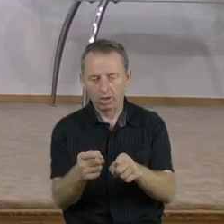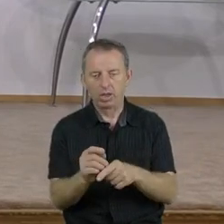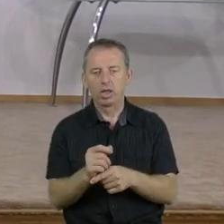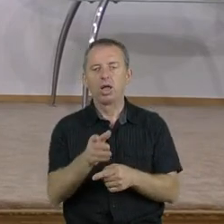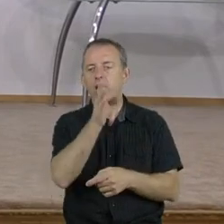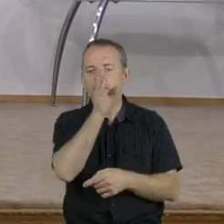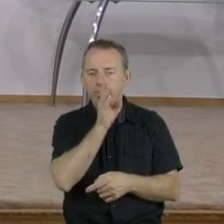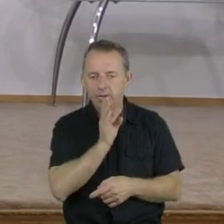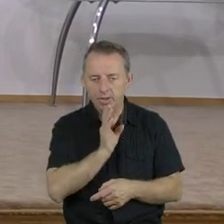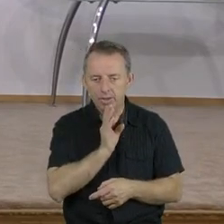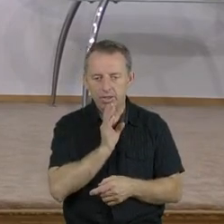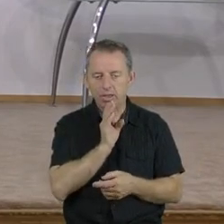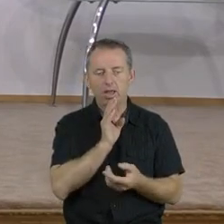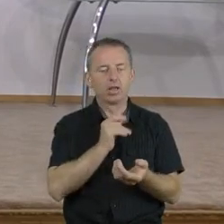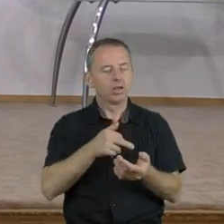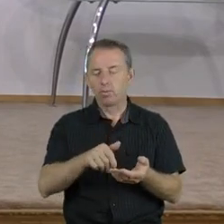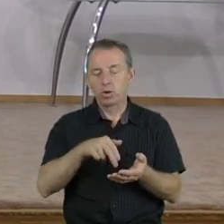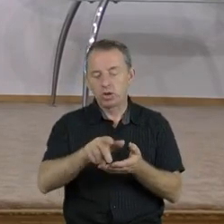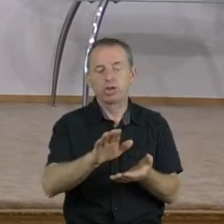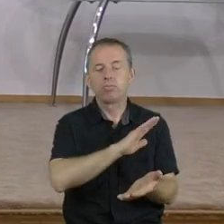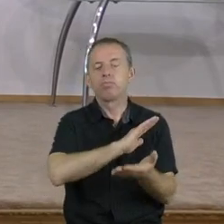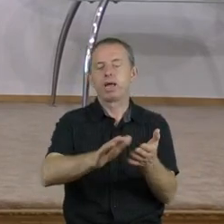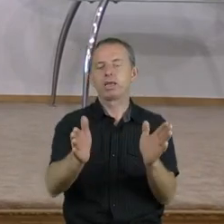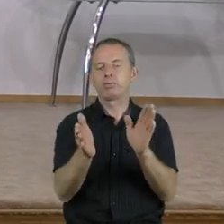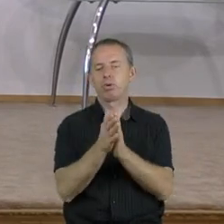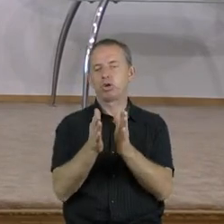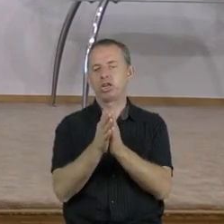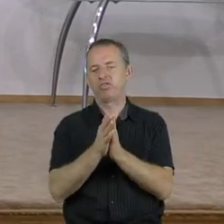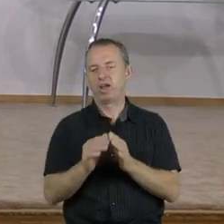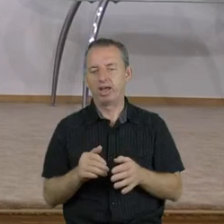nie może iść naprzód bez modlitwy. I